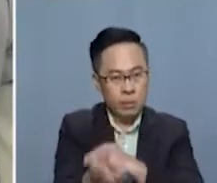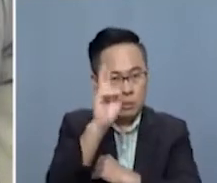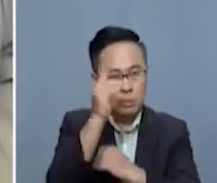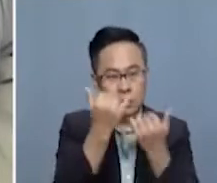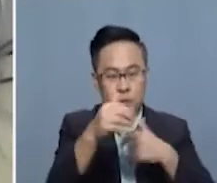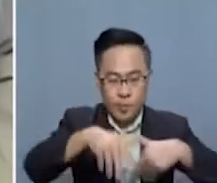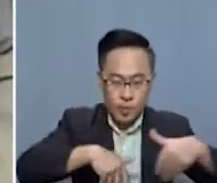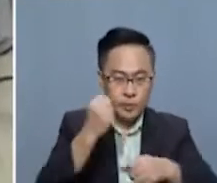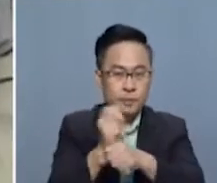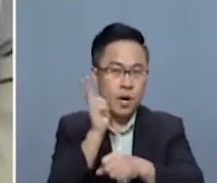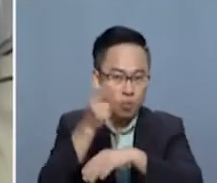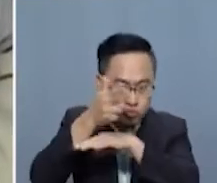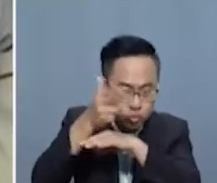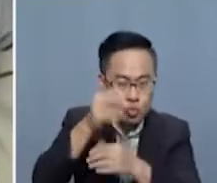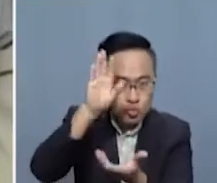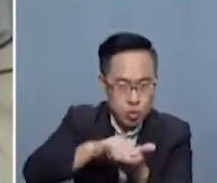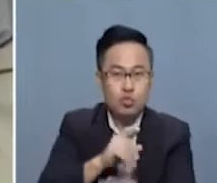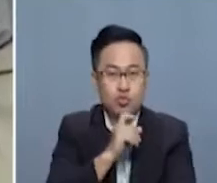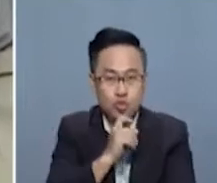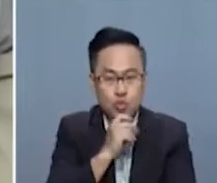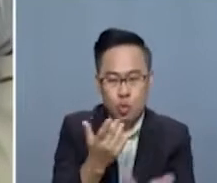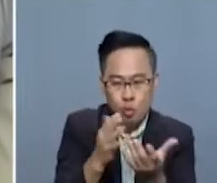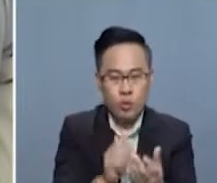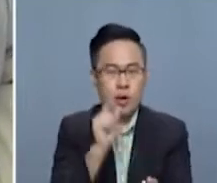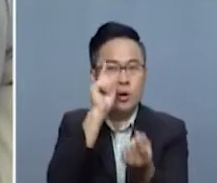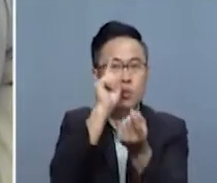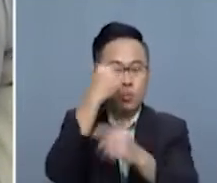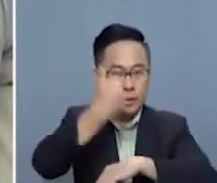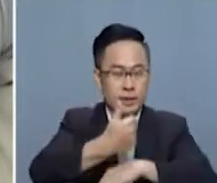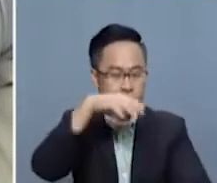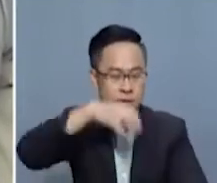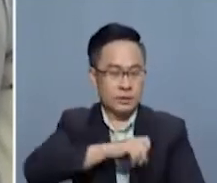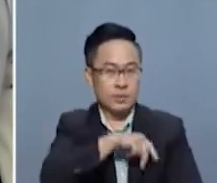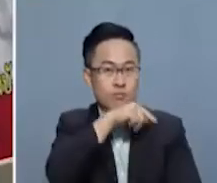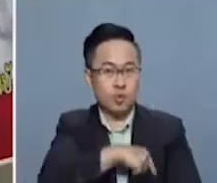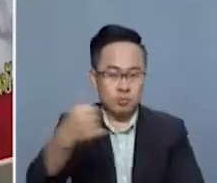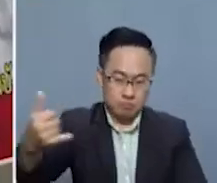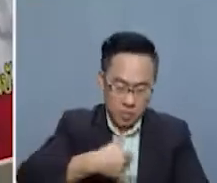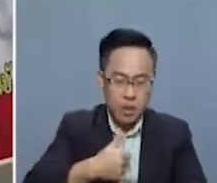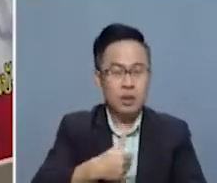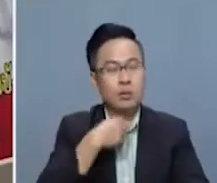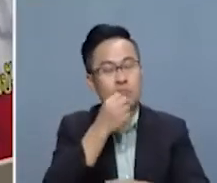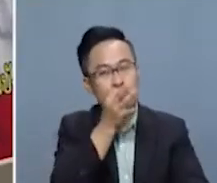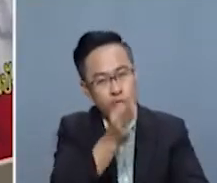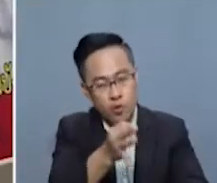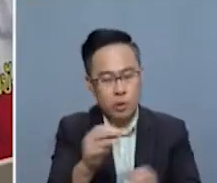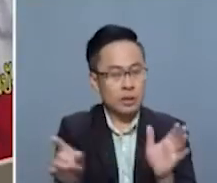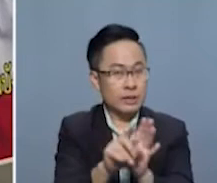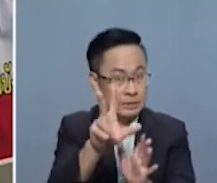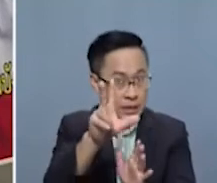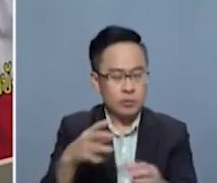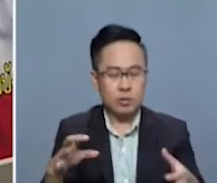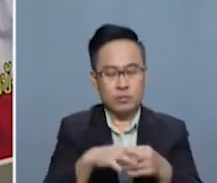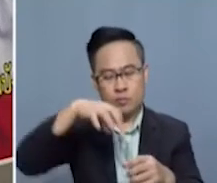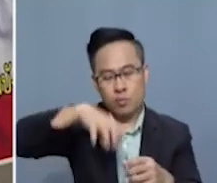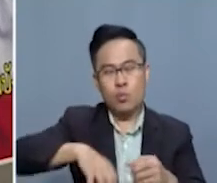มีบรรดาสื่อมวลชนมารอติดตามความเคลื่อนไหวในการเข้าร้องทุกข์กล่าวโทษเพิ่มเติมกับวัดในพื้นที่กรุงเทพมหานครของสำนักงานพระ